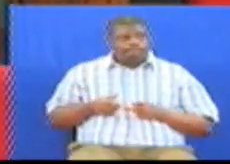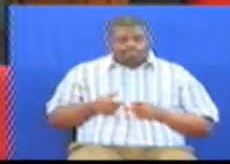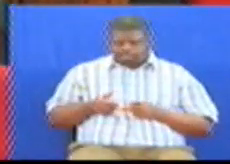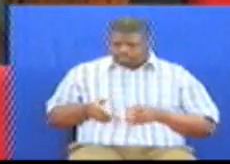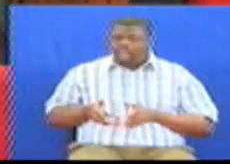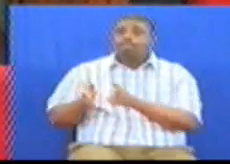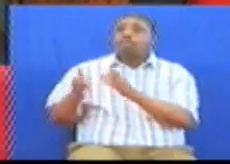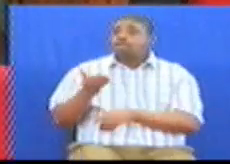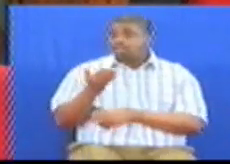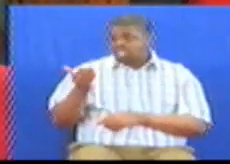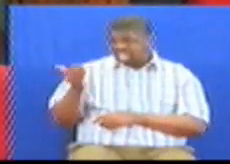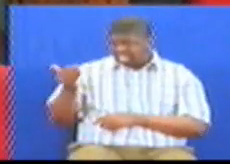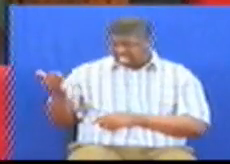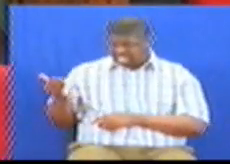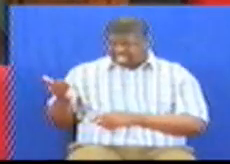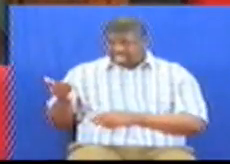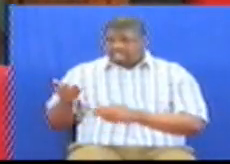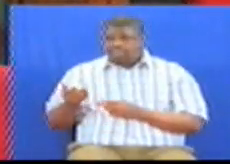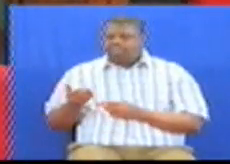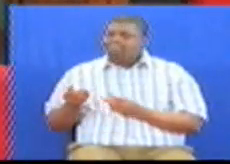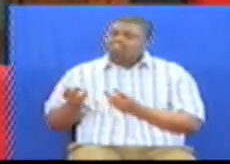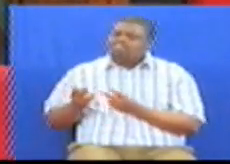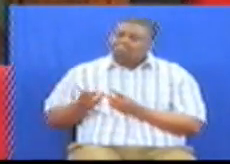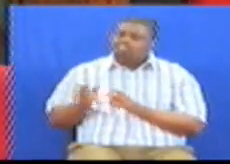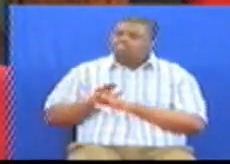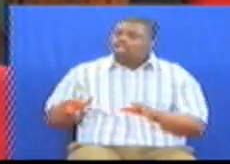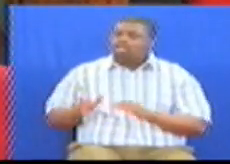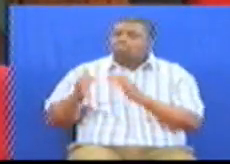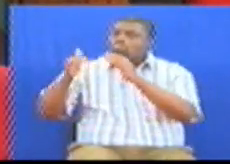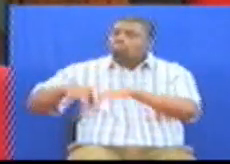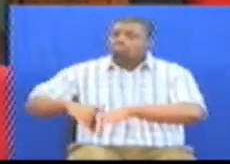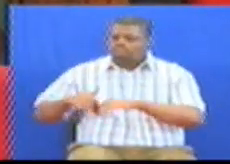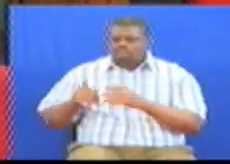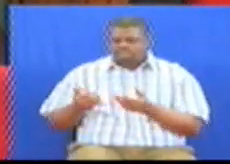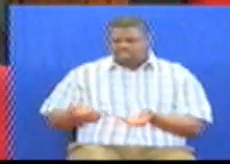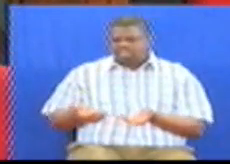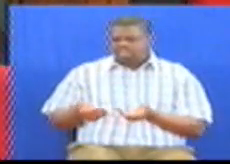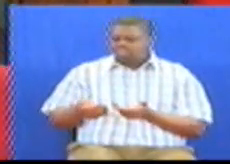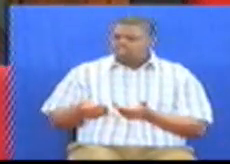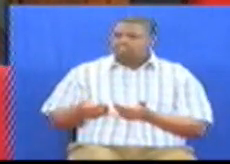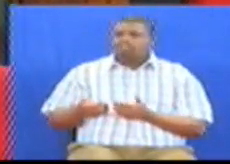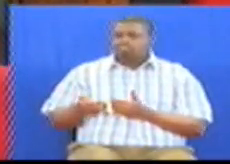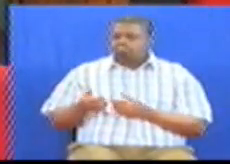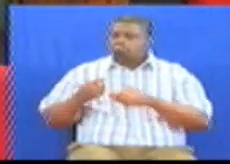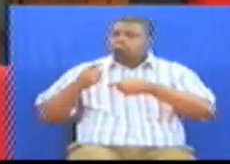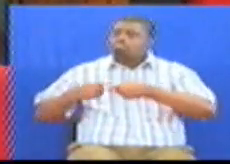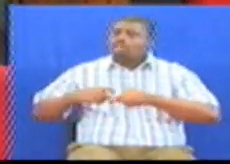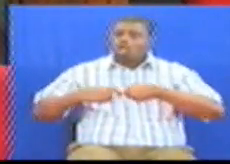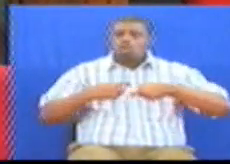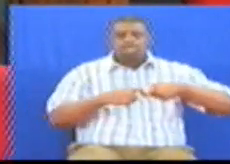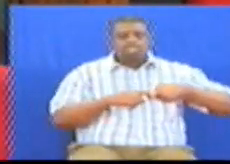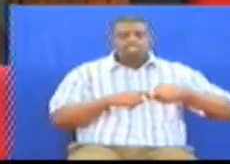inayotoka Ilongero kwenda Mtinko nayo tayari imeshakatika na barabara, na nimeambiwa malori mengi sana yamekwama